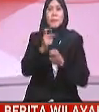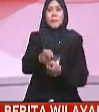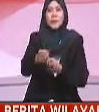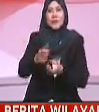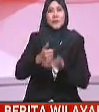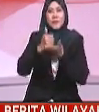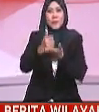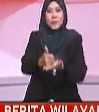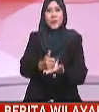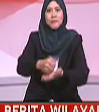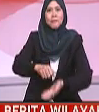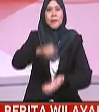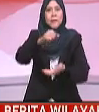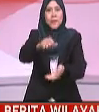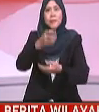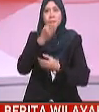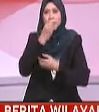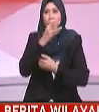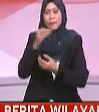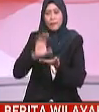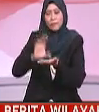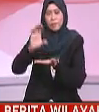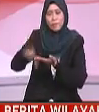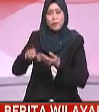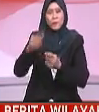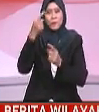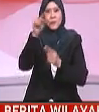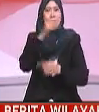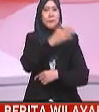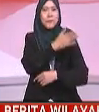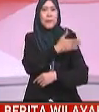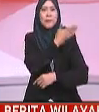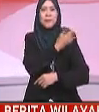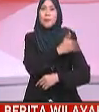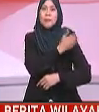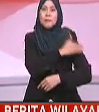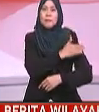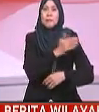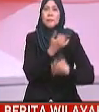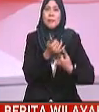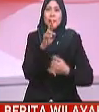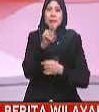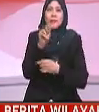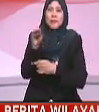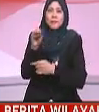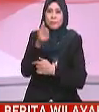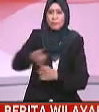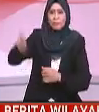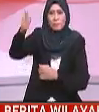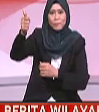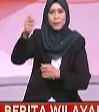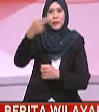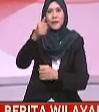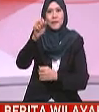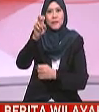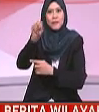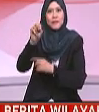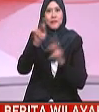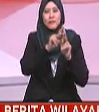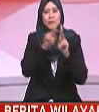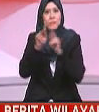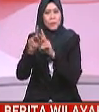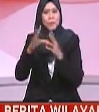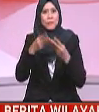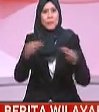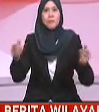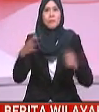menyampaikan bantuan bakul makanan dan wang tunai kepada bekas penolong jurutera RTM Kelantan, Hassan Ismail di Kampung Gaal,